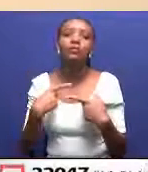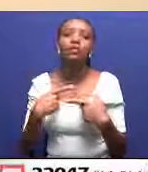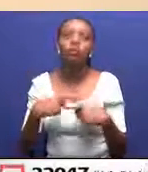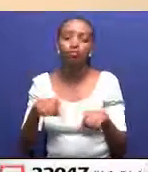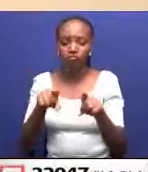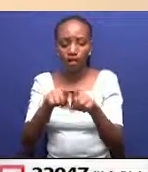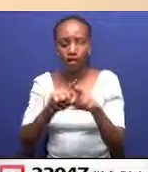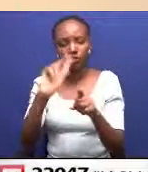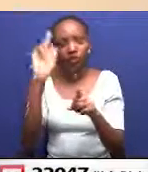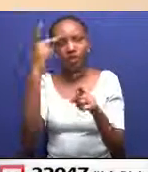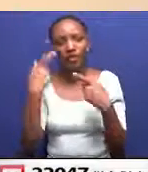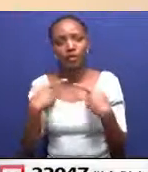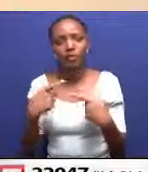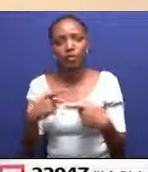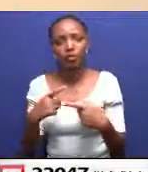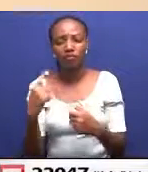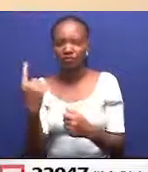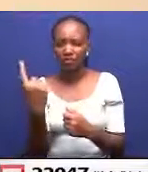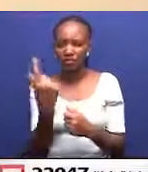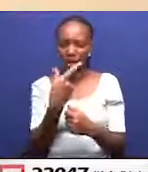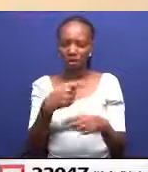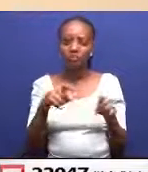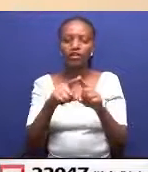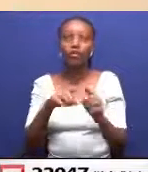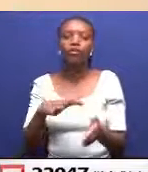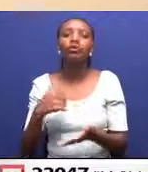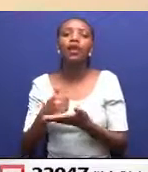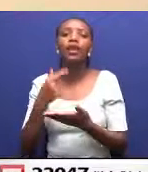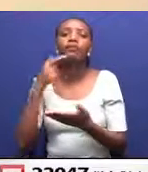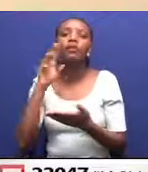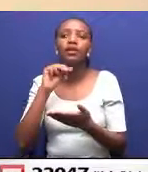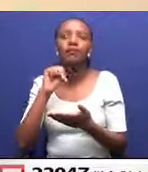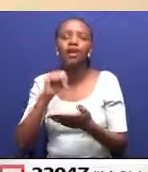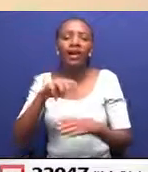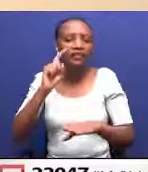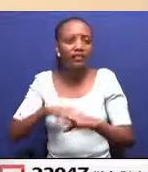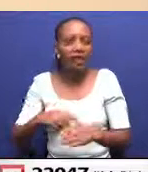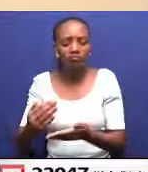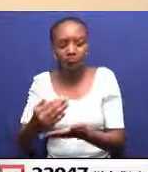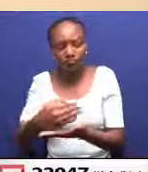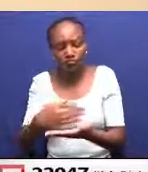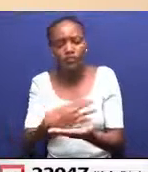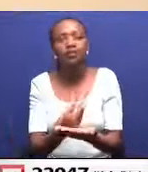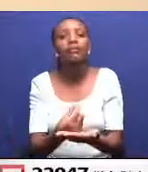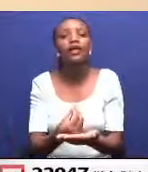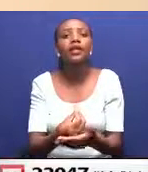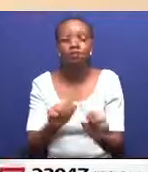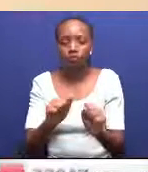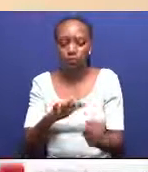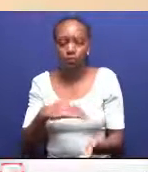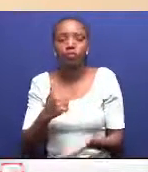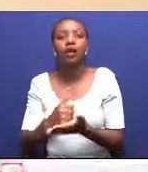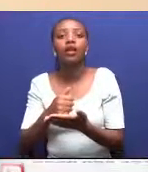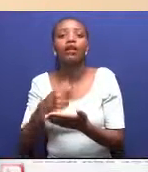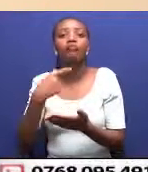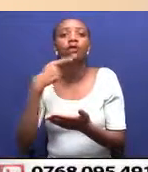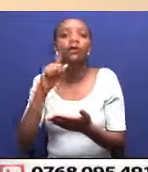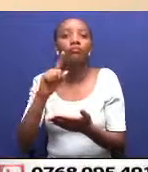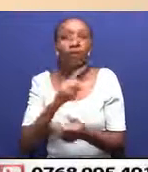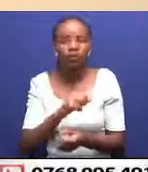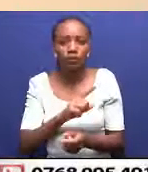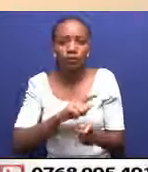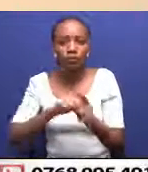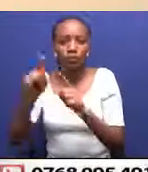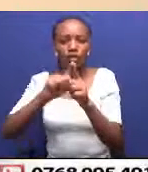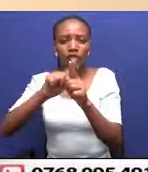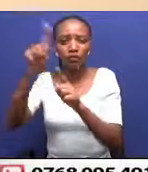kwa ujumla kujitokeza kwa wingi kumsaidia katika mchango utakaomwezesha yeye kusafiri kwenda hadi nchi ya